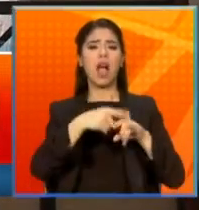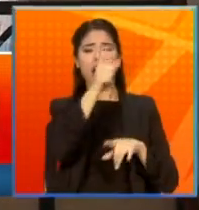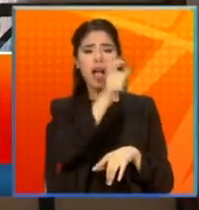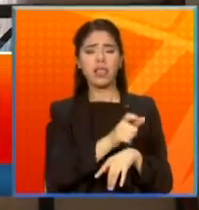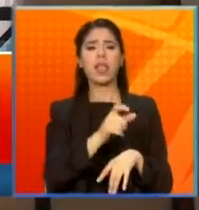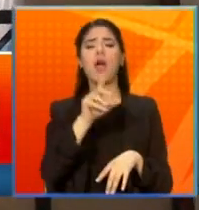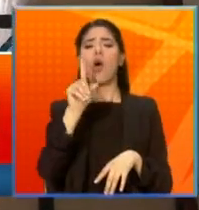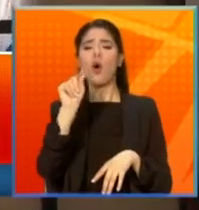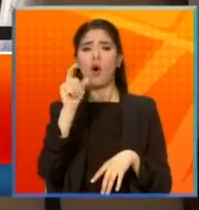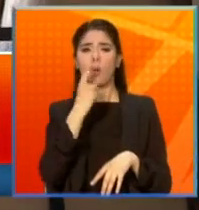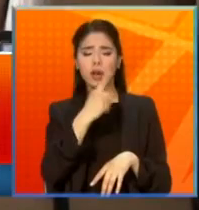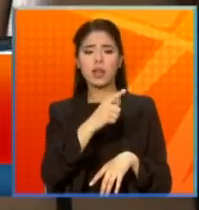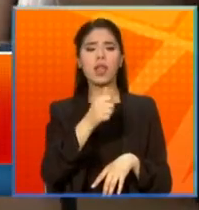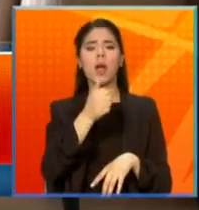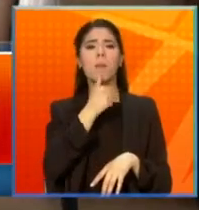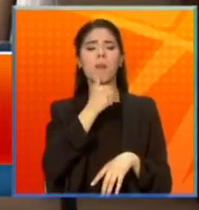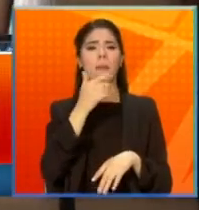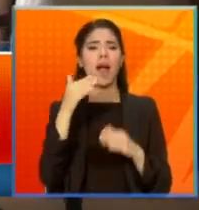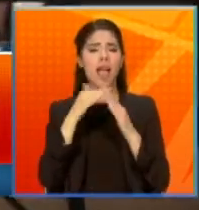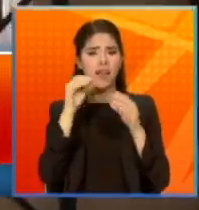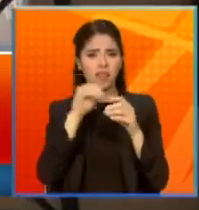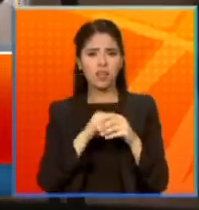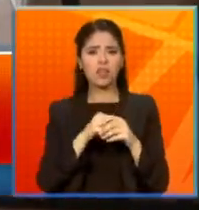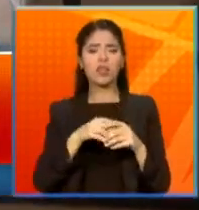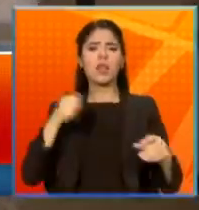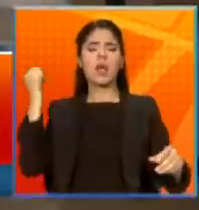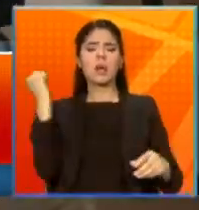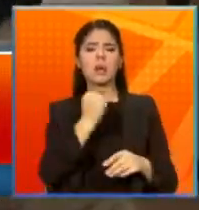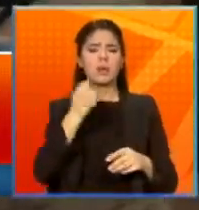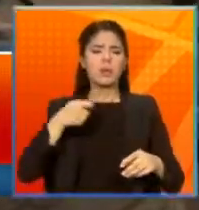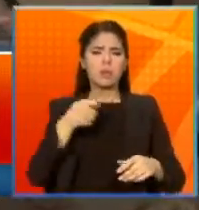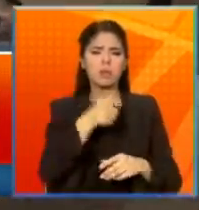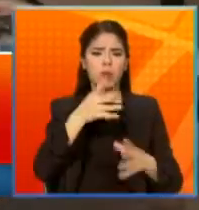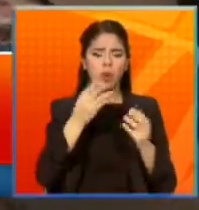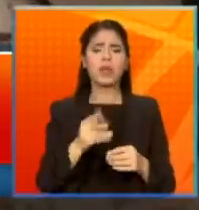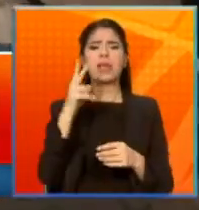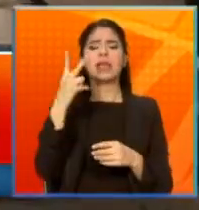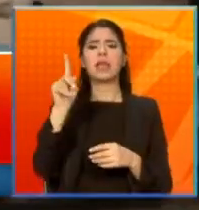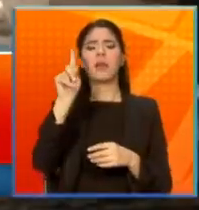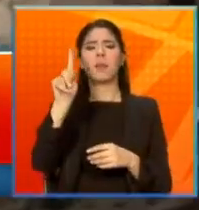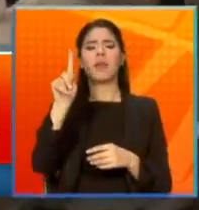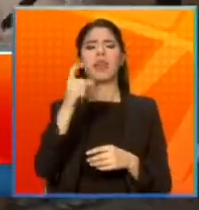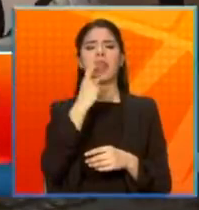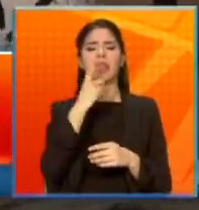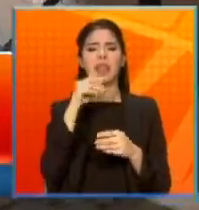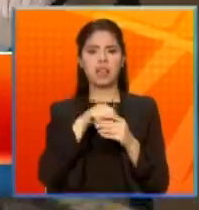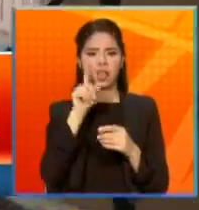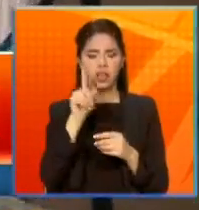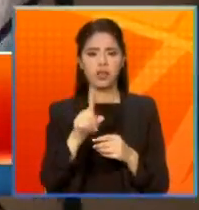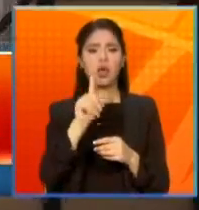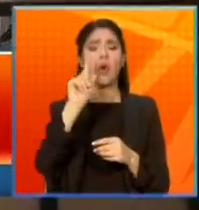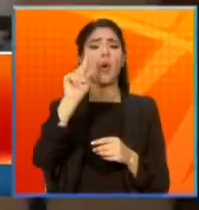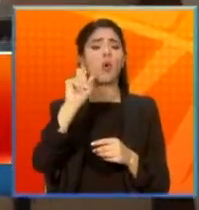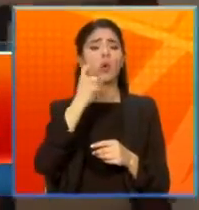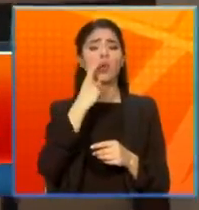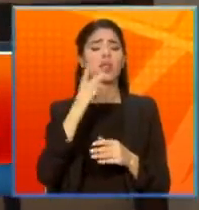11 yaşındayken babasının evinde vahşice katledildi. Takvimler o zaman 2001 yılını gösteriyordu. Cinayetin üzerinden tam 19